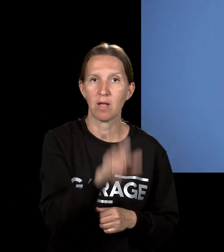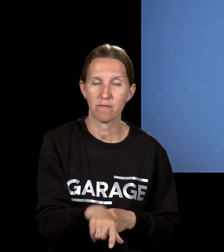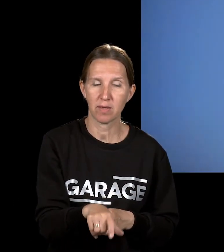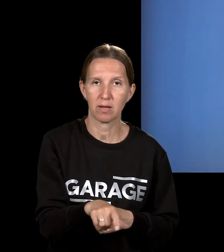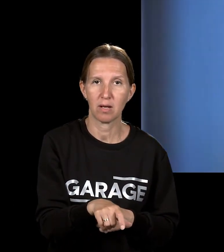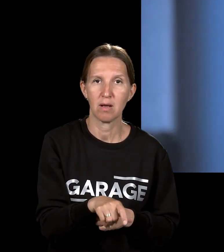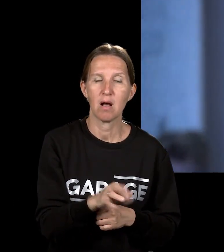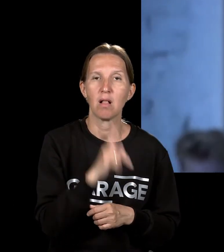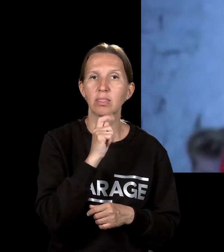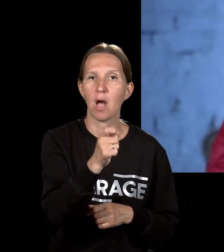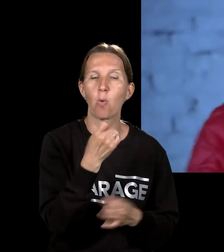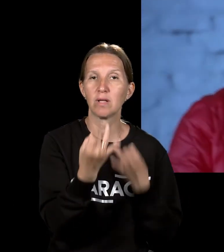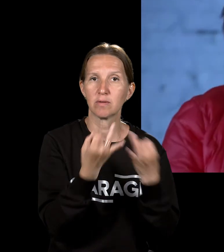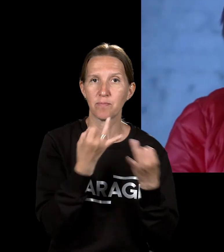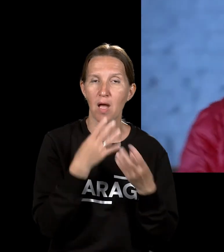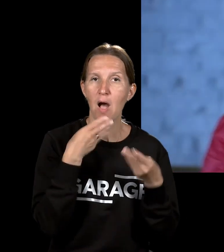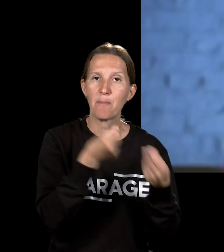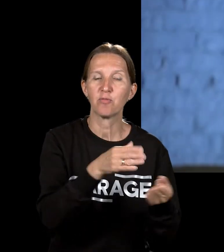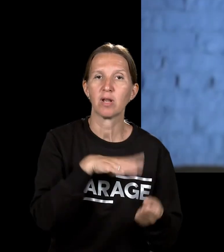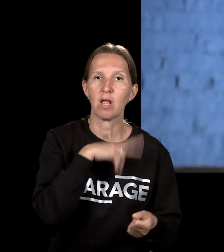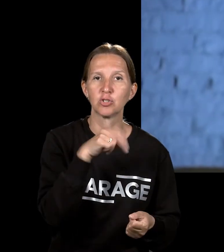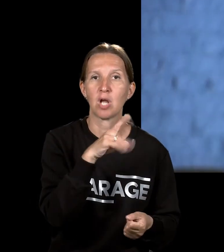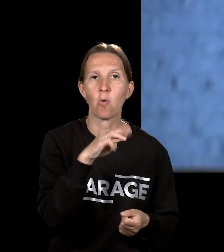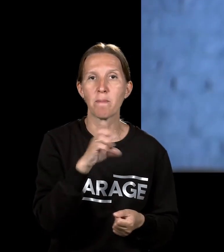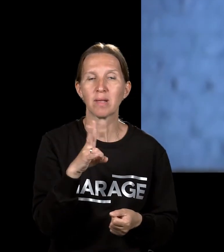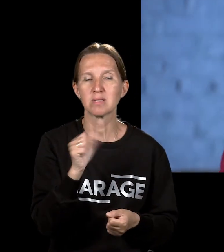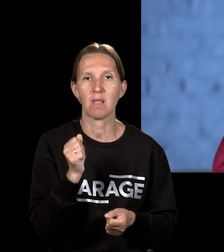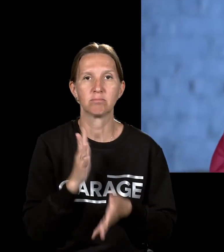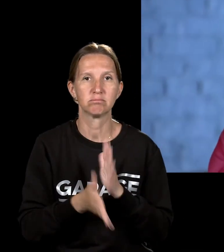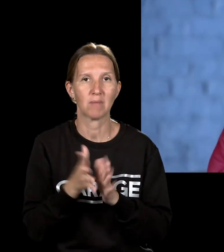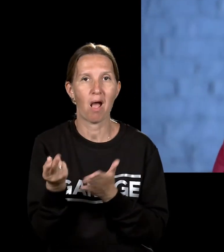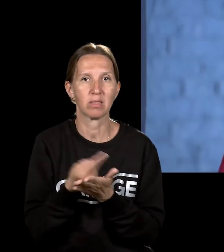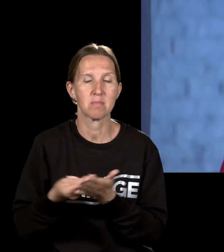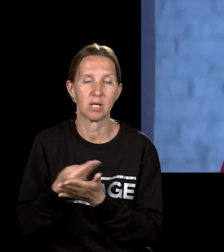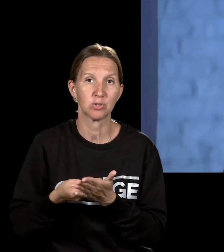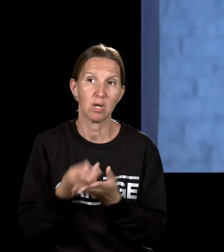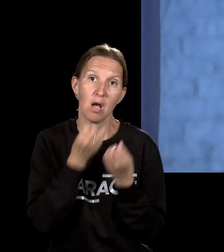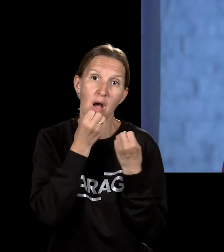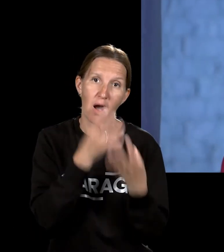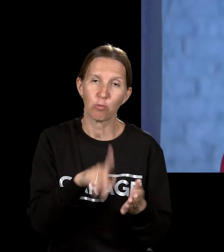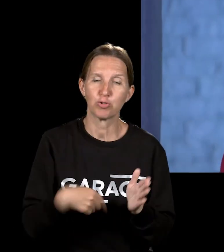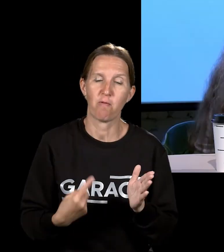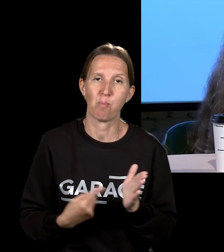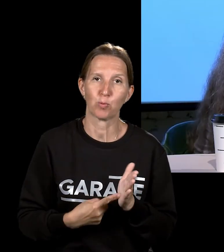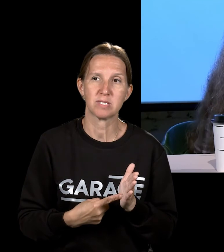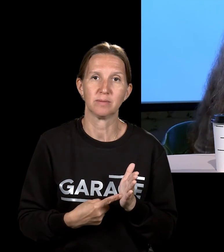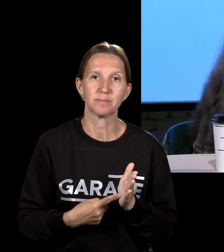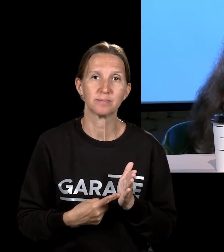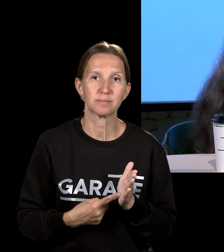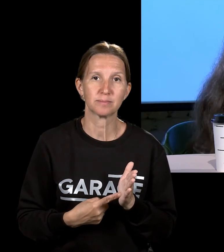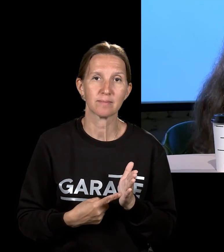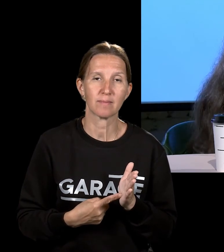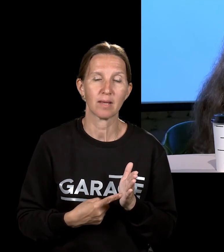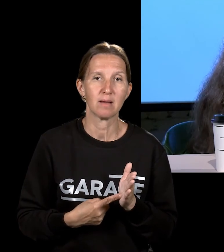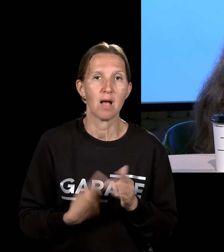Вопрос у человека на онлайн-трансляции. спросил, повлиял ли Джакамити на анимацию? Ох, хороший